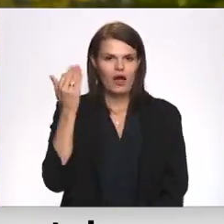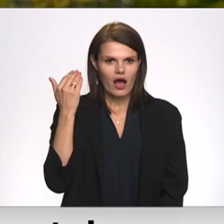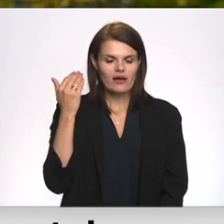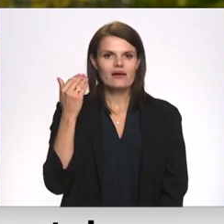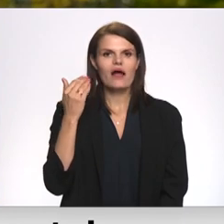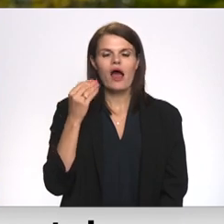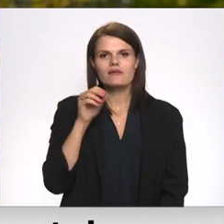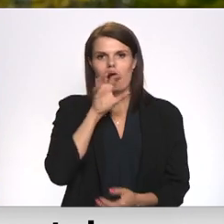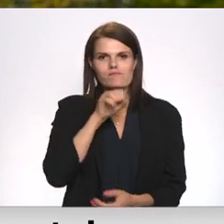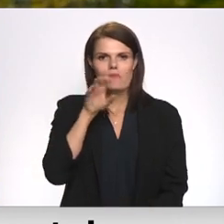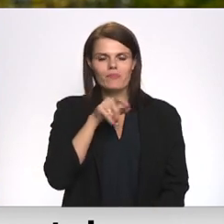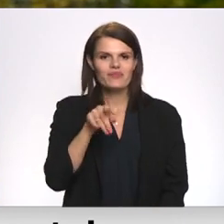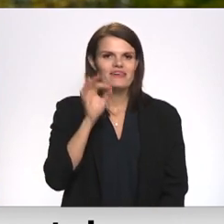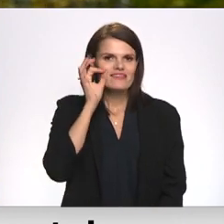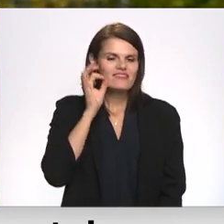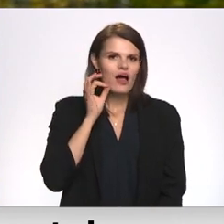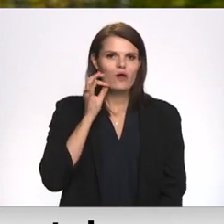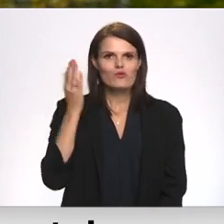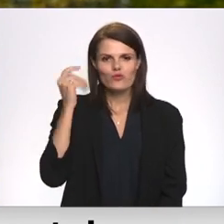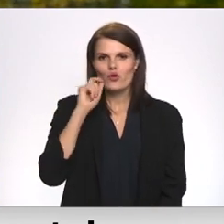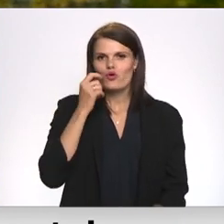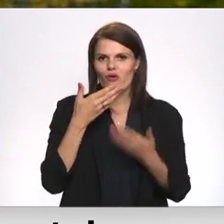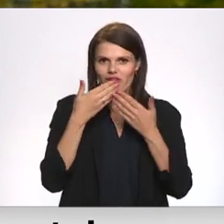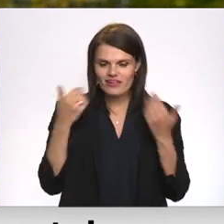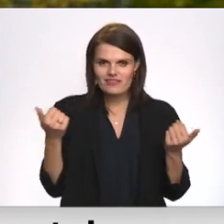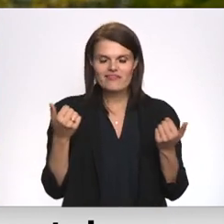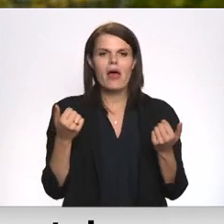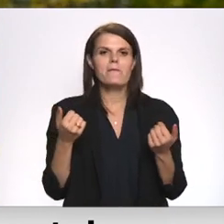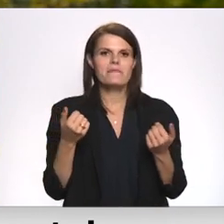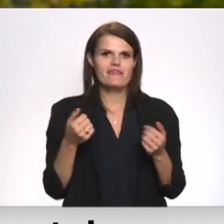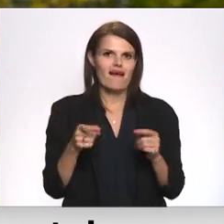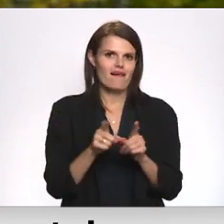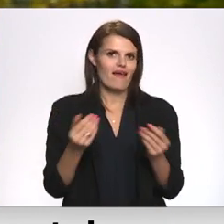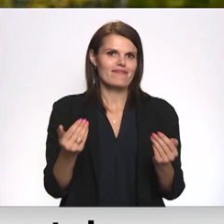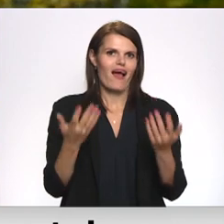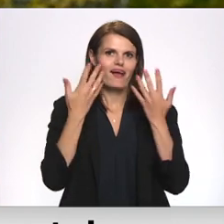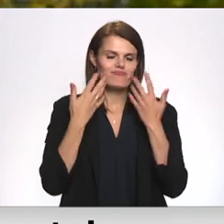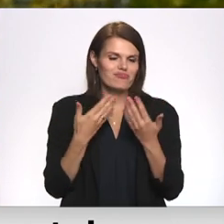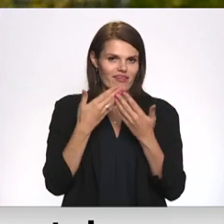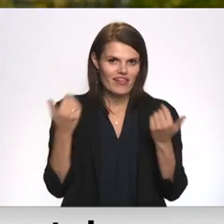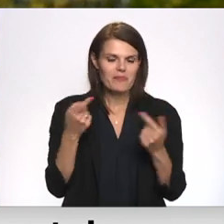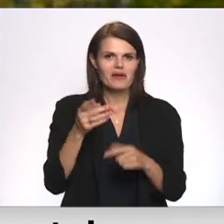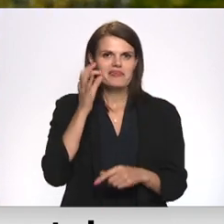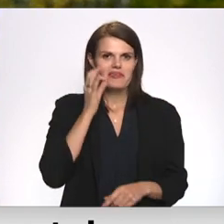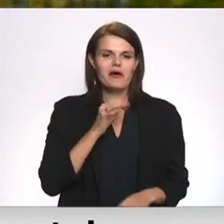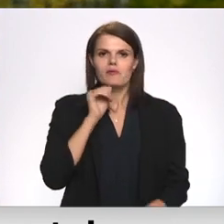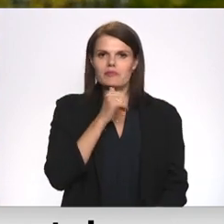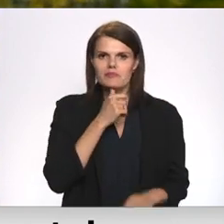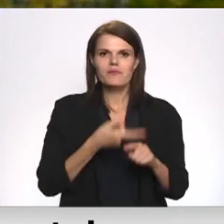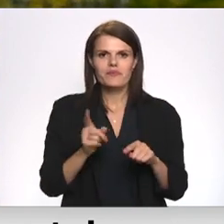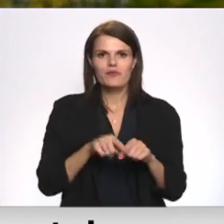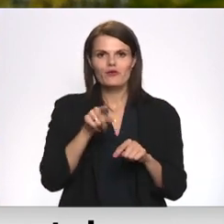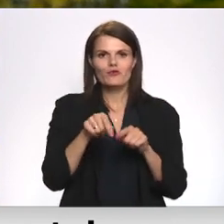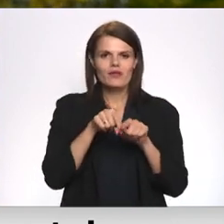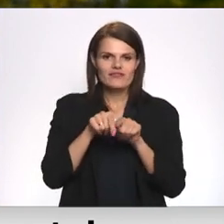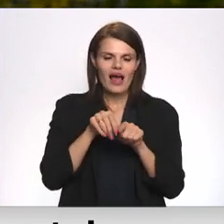aizlikušais vaiga, jo tas saldums, toreiz konfekts nebija tik pieejams, kā tagad tas saldums ir paticis, tad šo